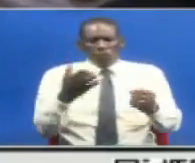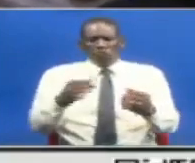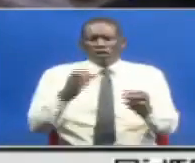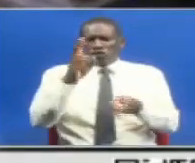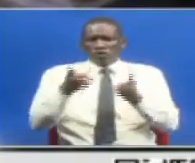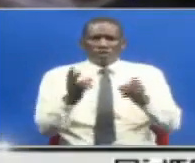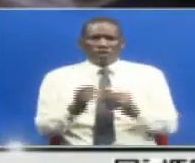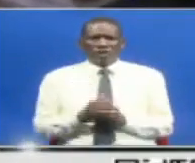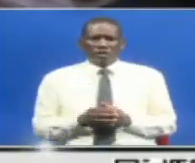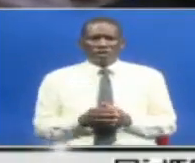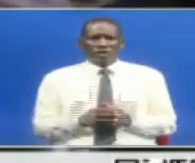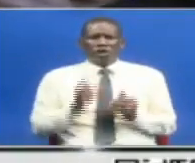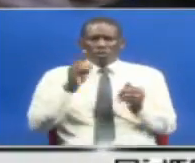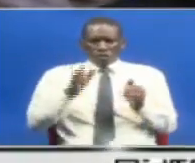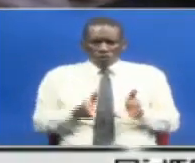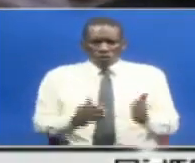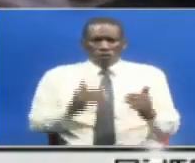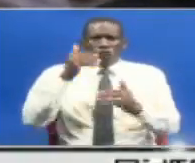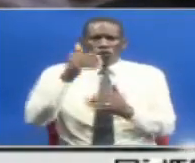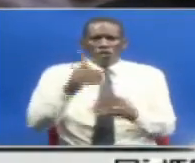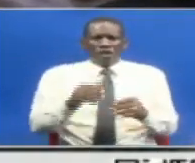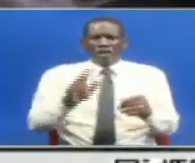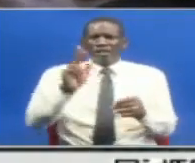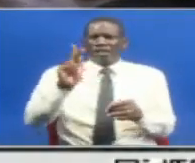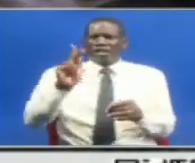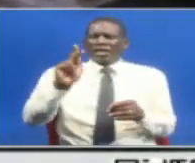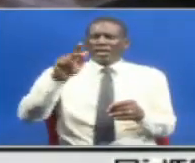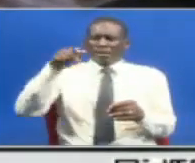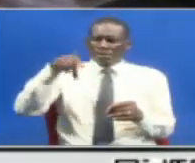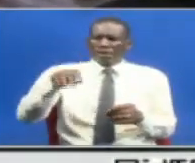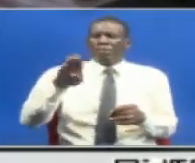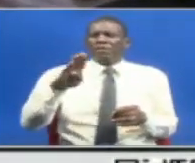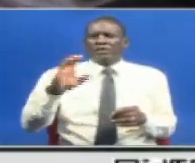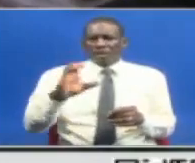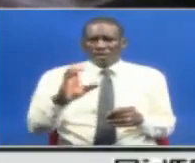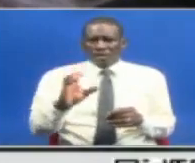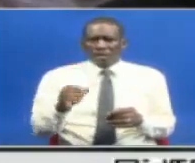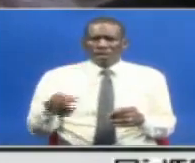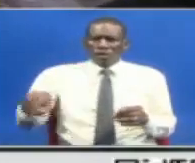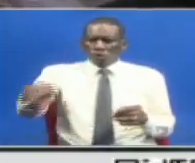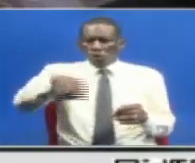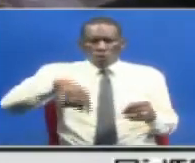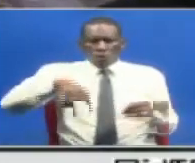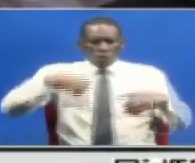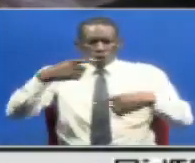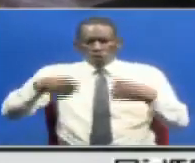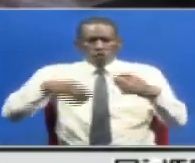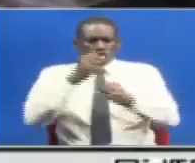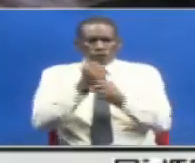forward as KPBC will keep on making sure that